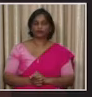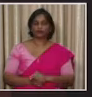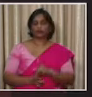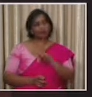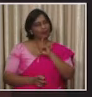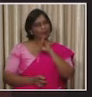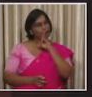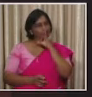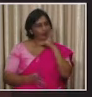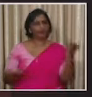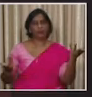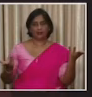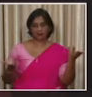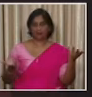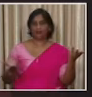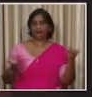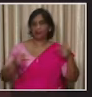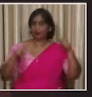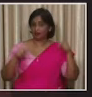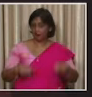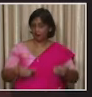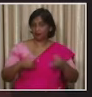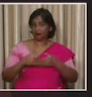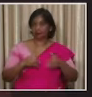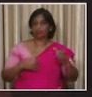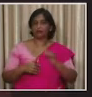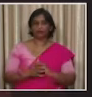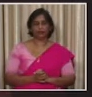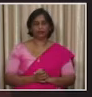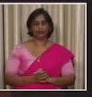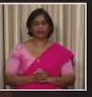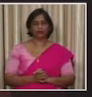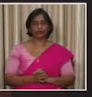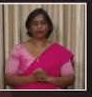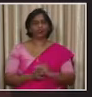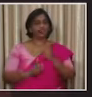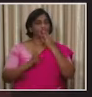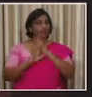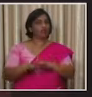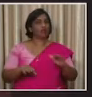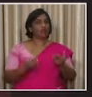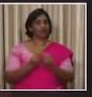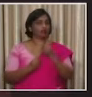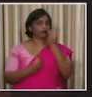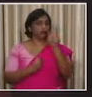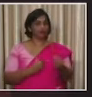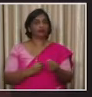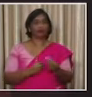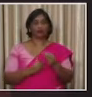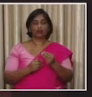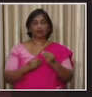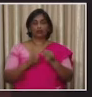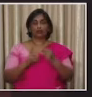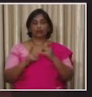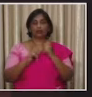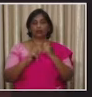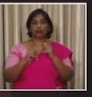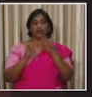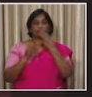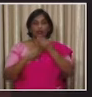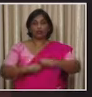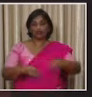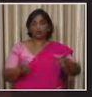ලැජ්ජ නැතුව අද වෙනකොට පාසල් දරුවන්ට ලබා දෙන සක්වල වැඩසටහන තහනම්,